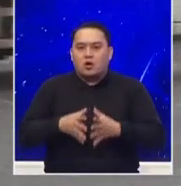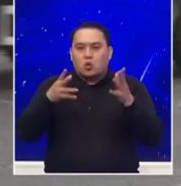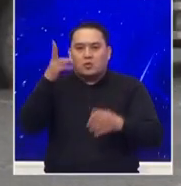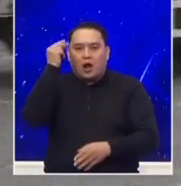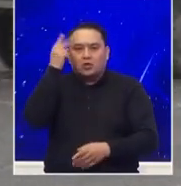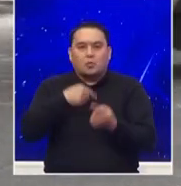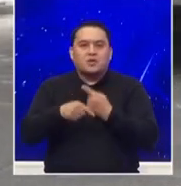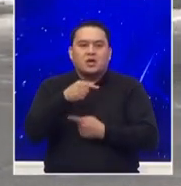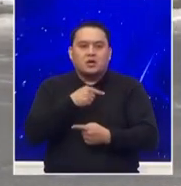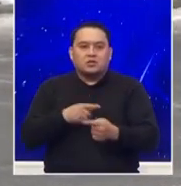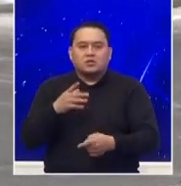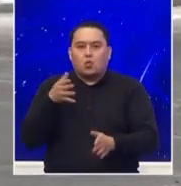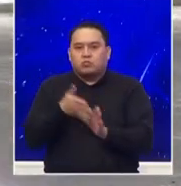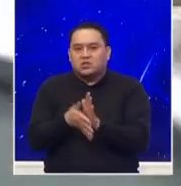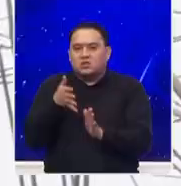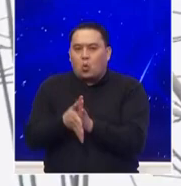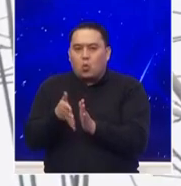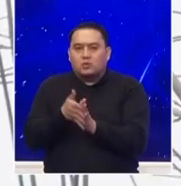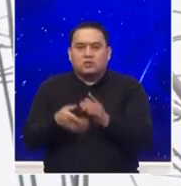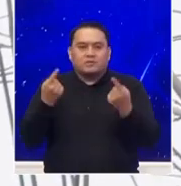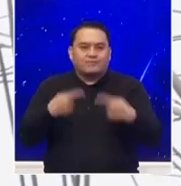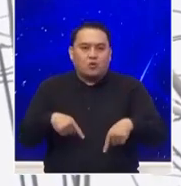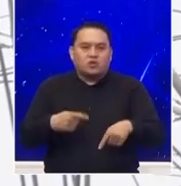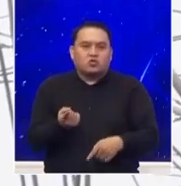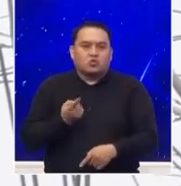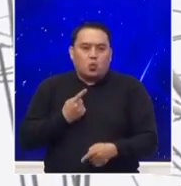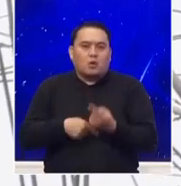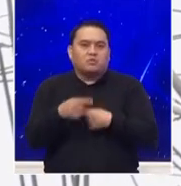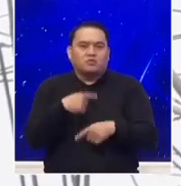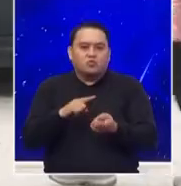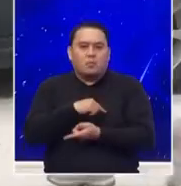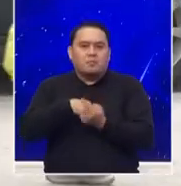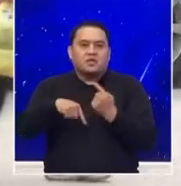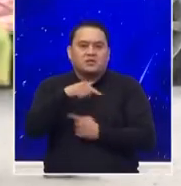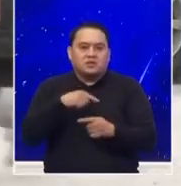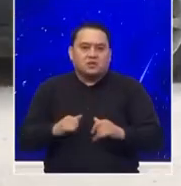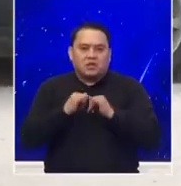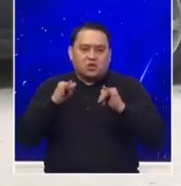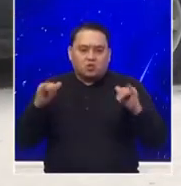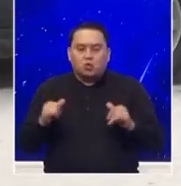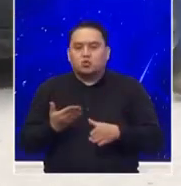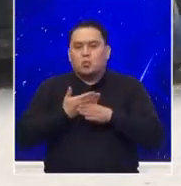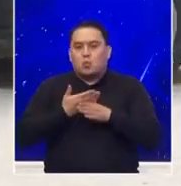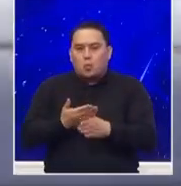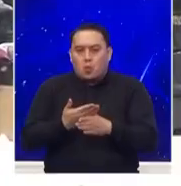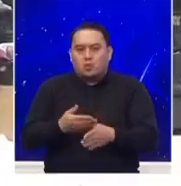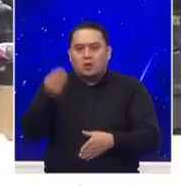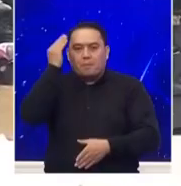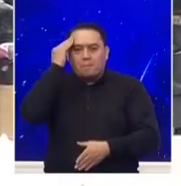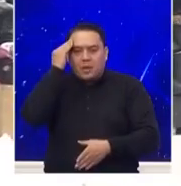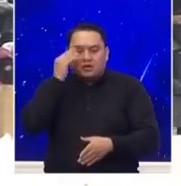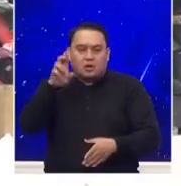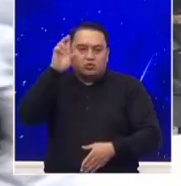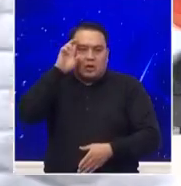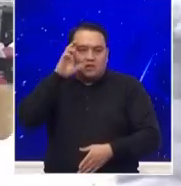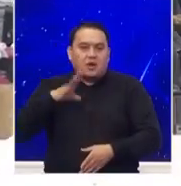количество предпринимателей терпят убытки и с нетерпением ждут возвращения к прежнему ведению бизнеса. Хотя благодаря своевременно принятым решениям со